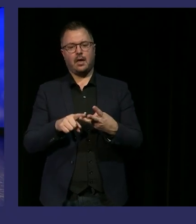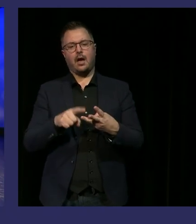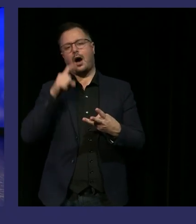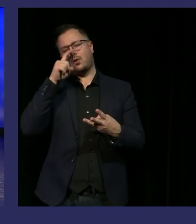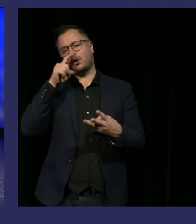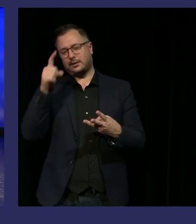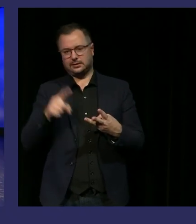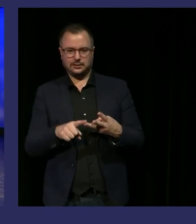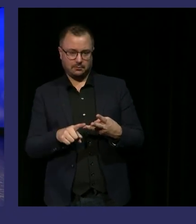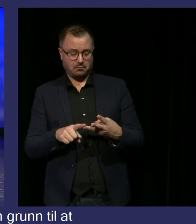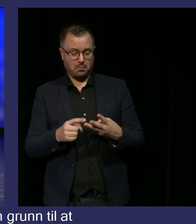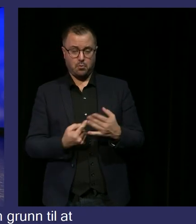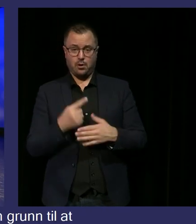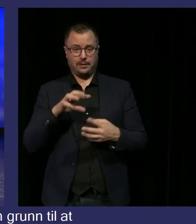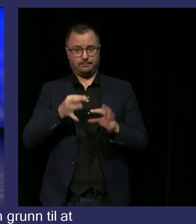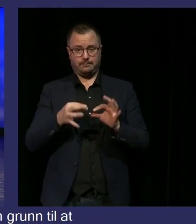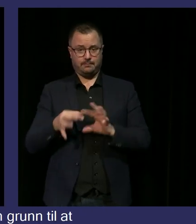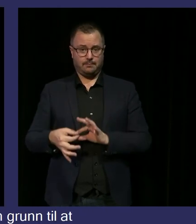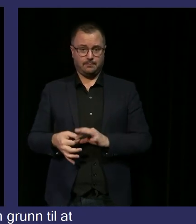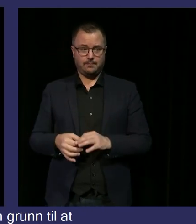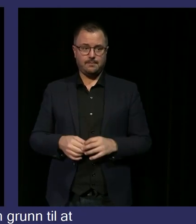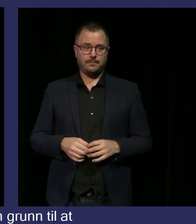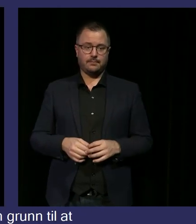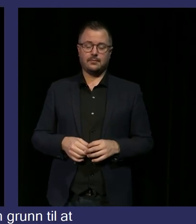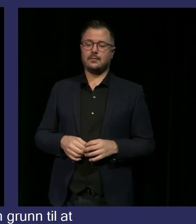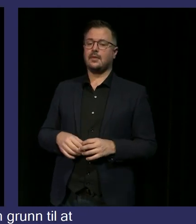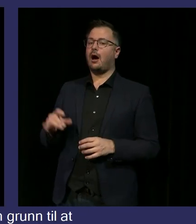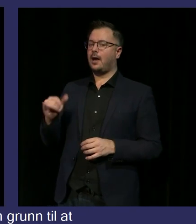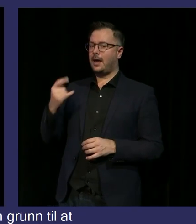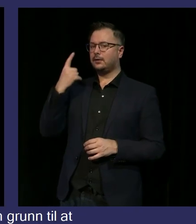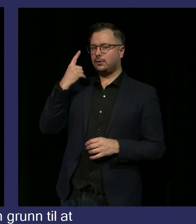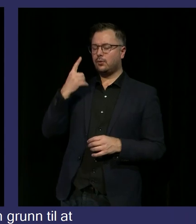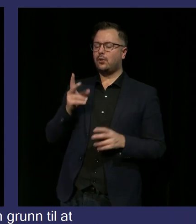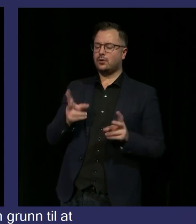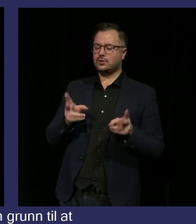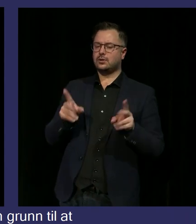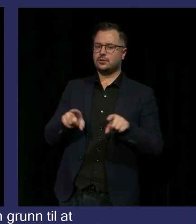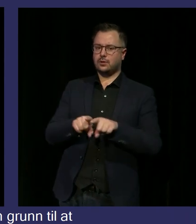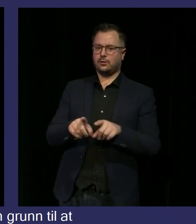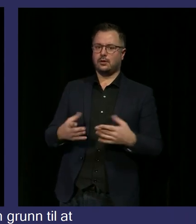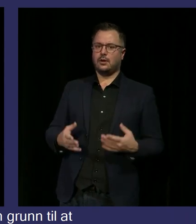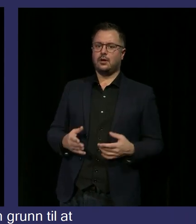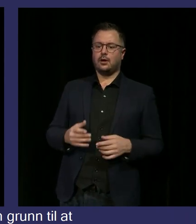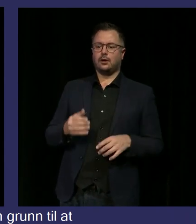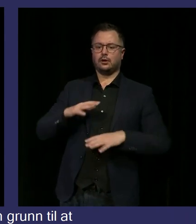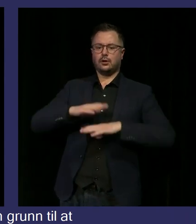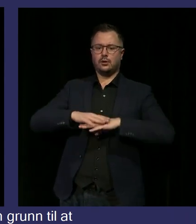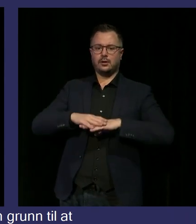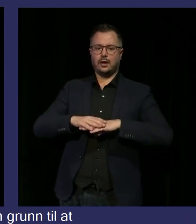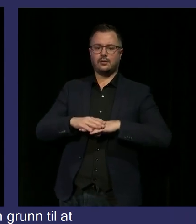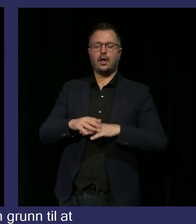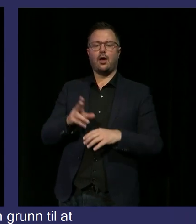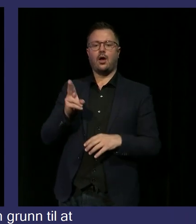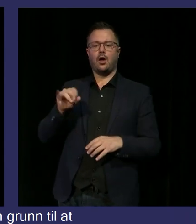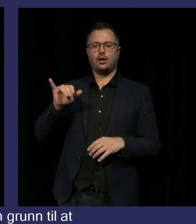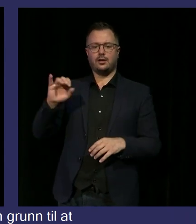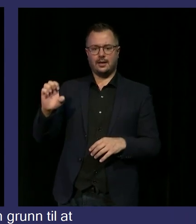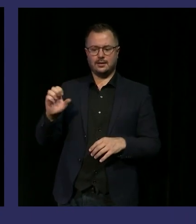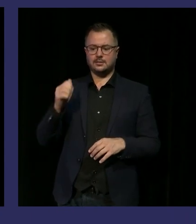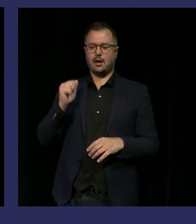muligens. Jeg vet ikke. Ja, jeg tror det litt det der også. Det vel grunn til at Bent Høie har sagt at man skal møte pasienten I